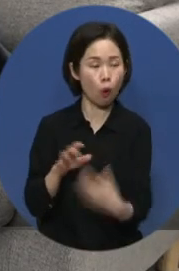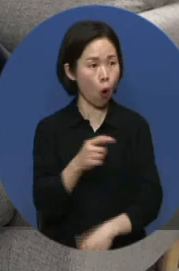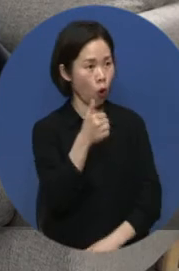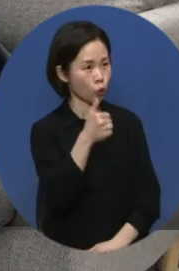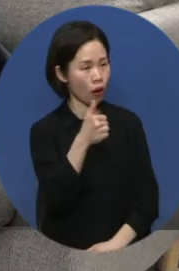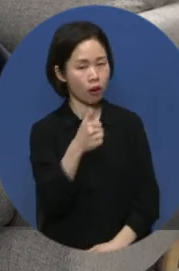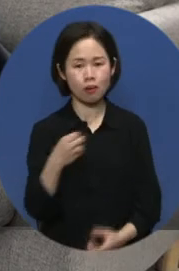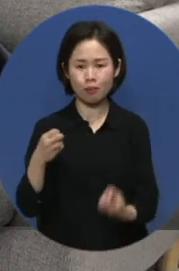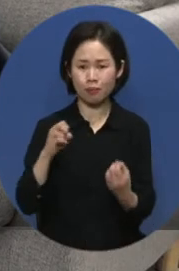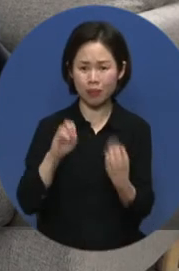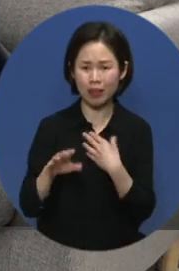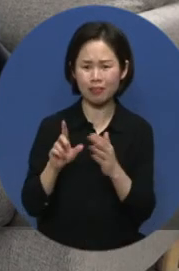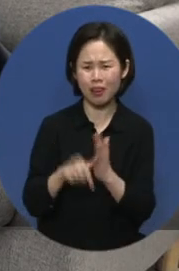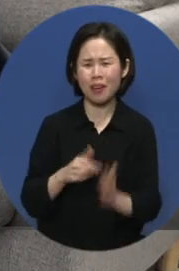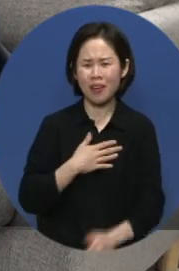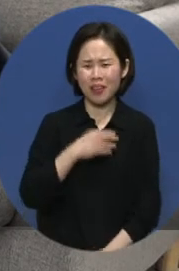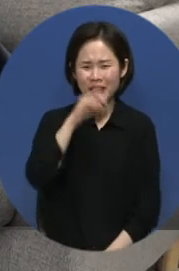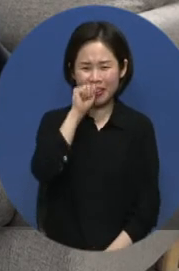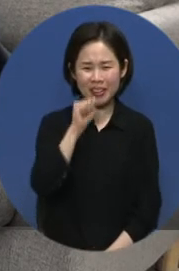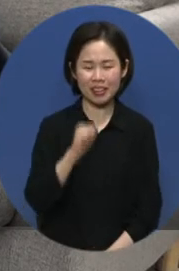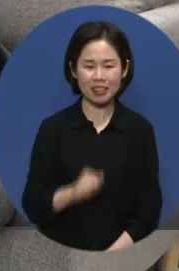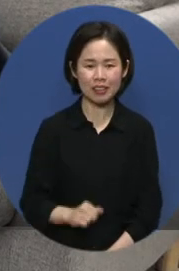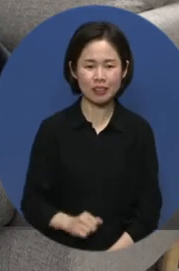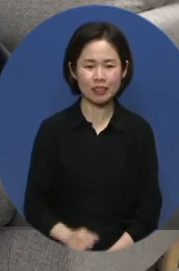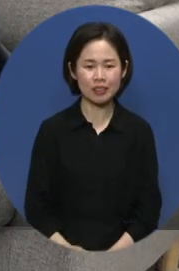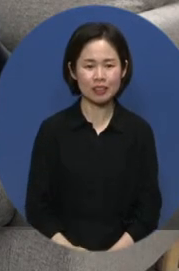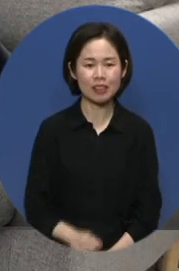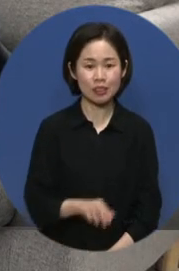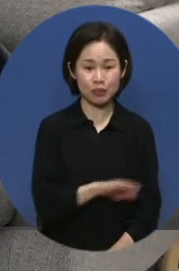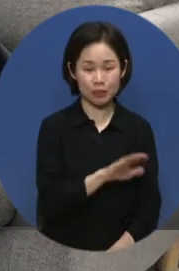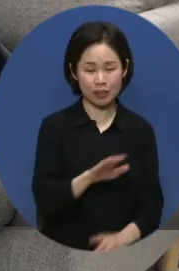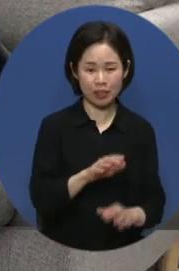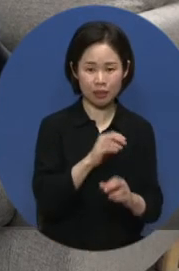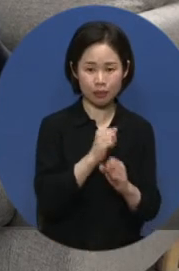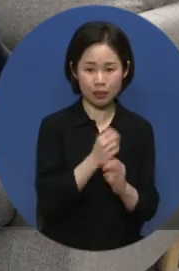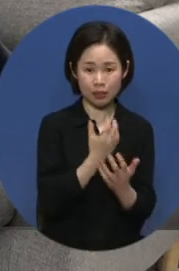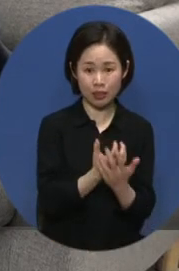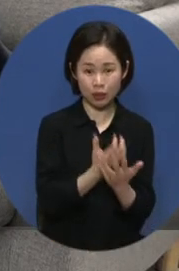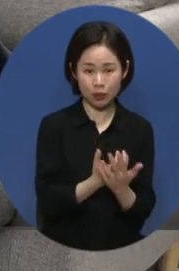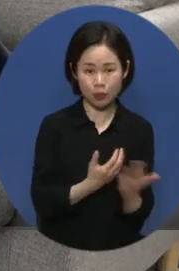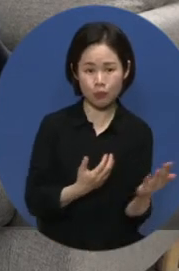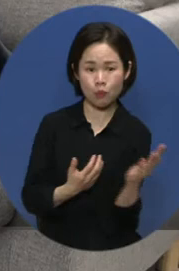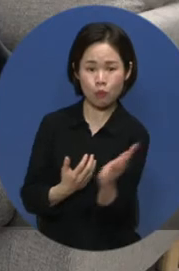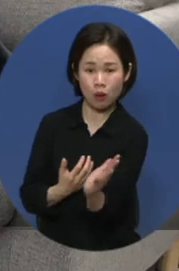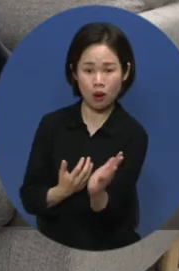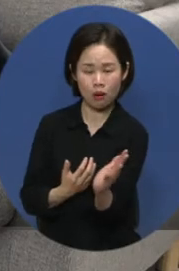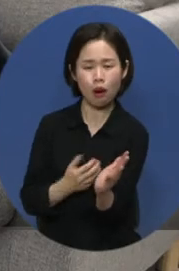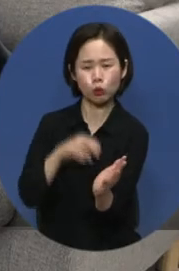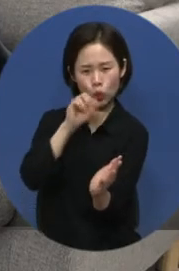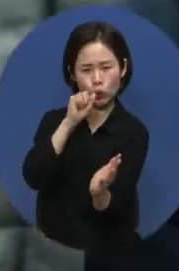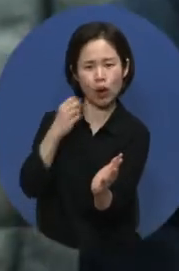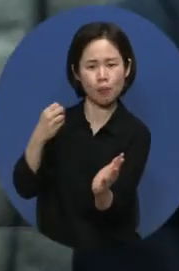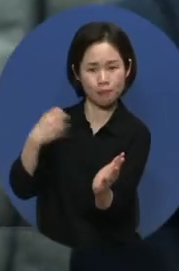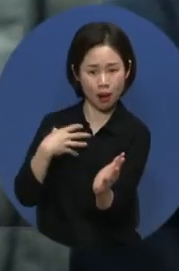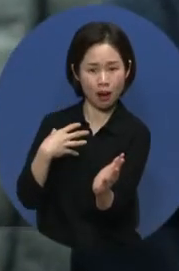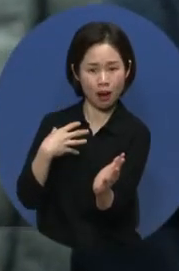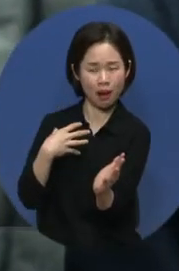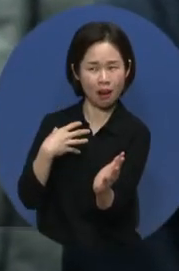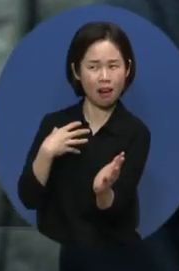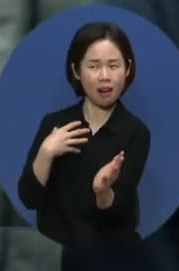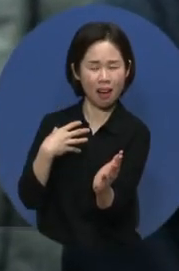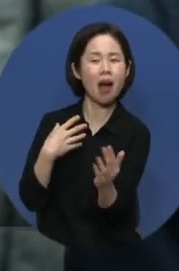근데 단순하게 이걸 보고 저희가 만든 자료를 보고 좋았다라고 얘기해 주시는 것도 좋지만 저는